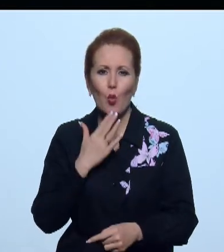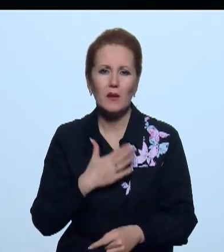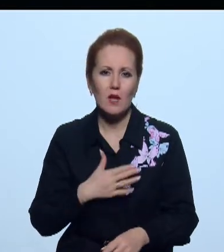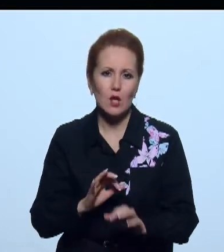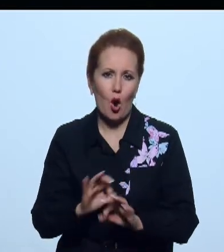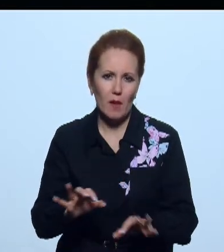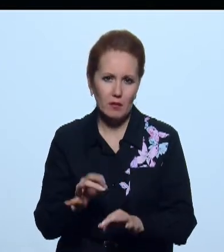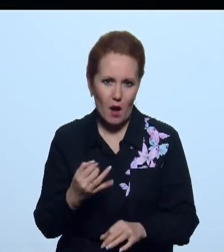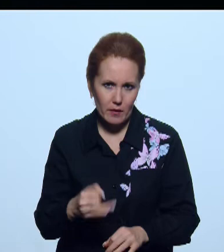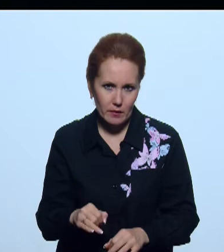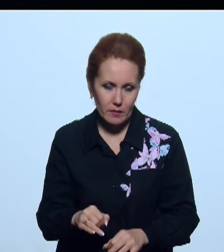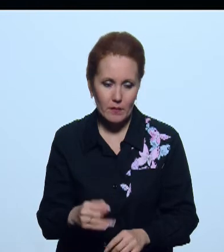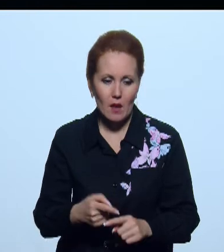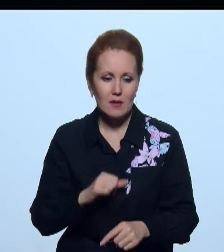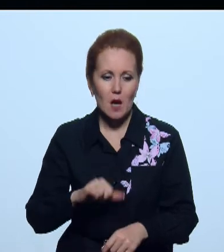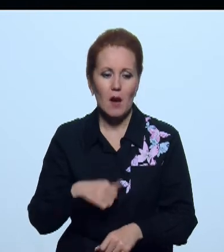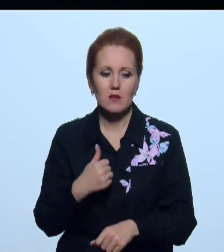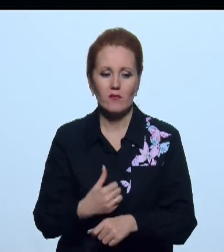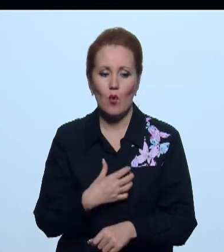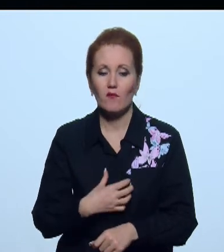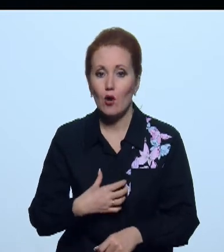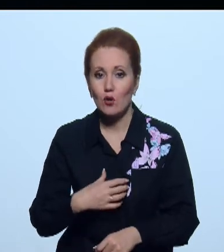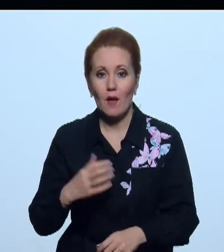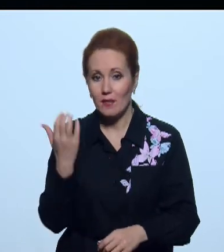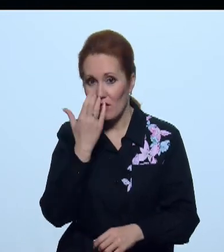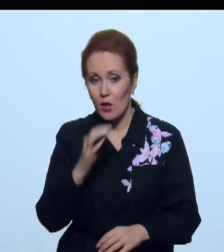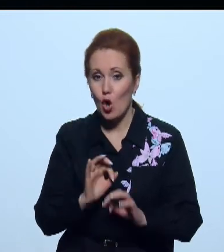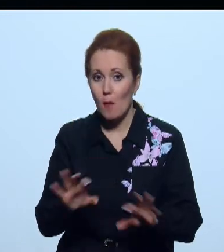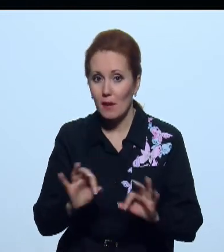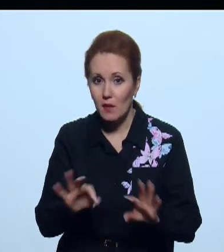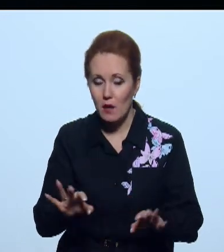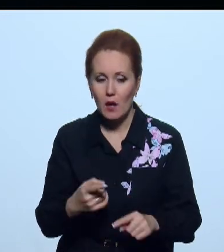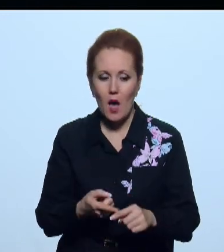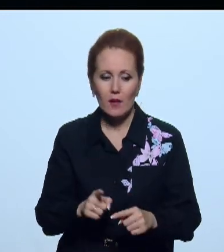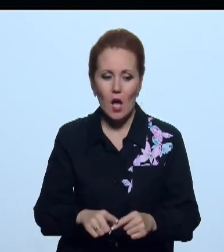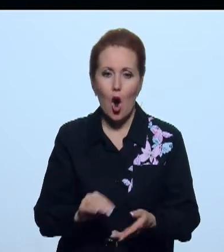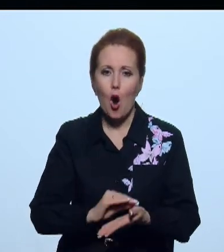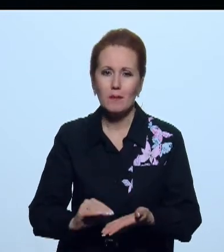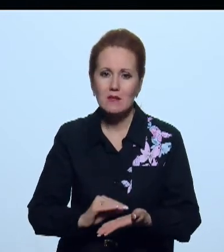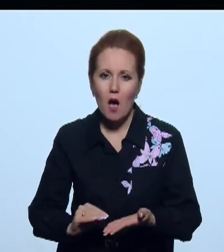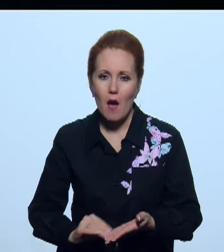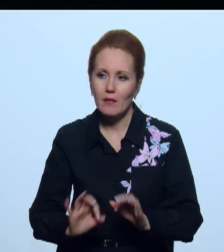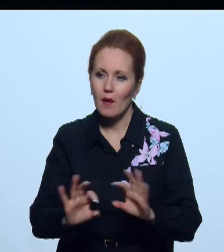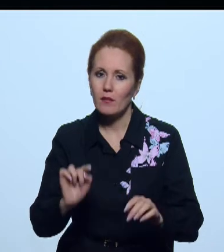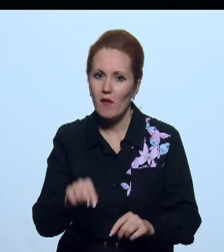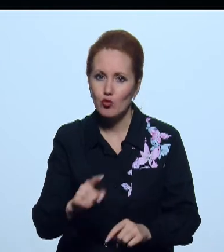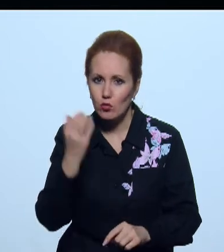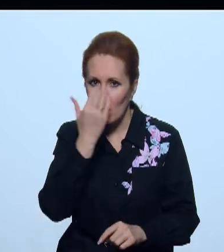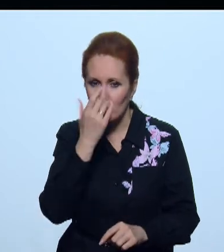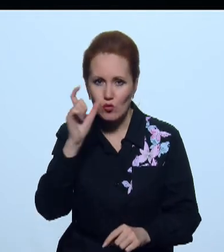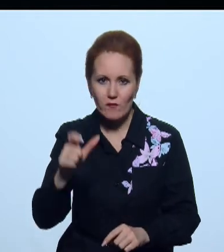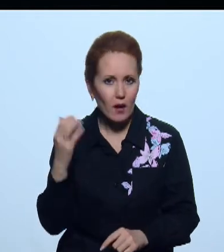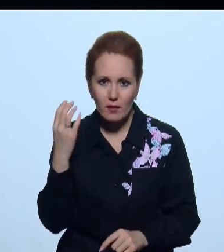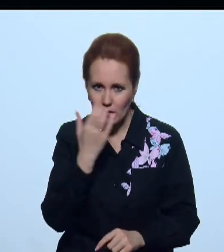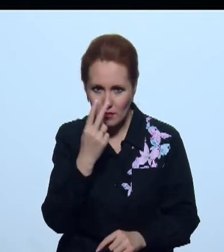комментарий, то самое основное, важное в тифлокомментарии – это описание того, что незрячий человек не